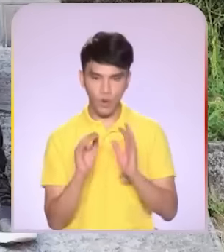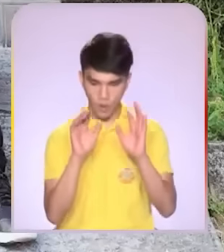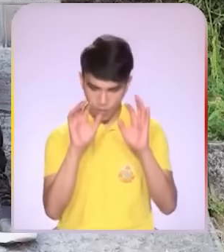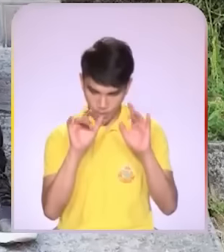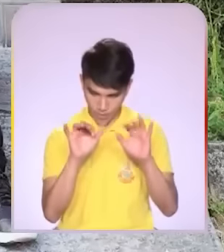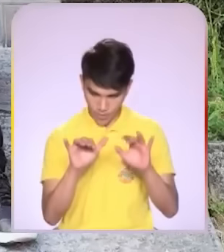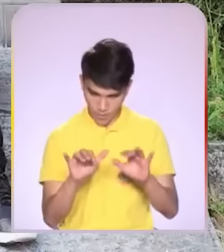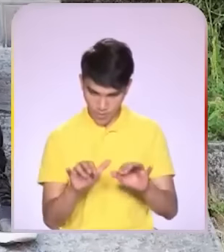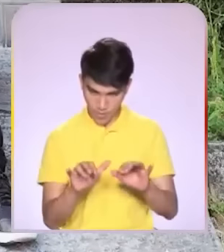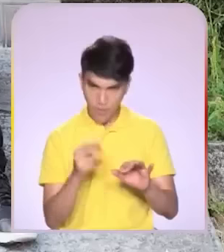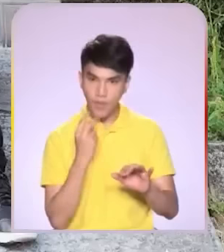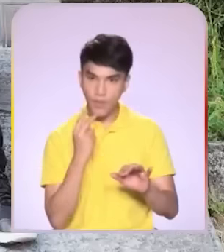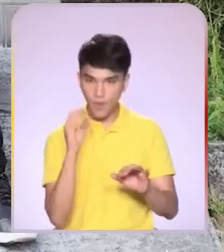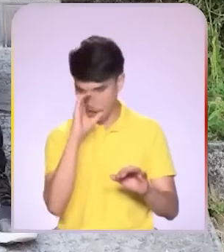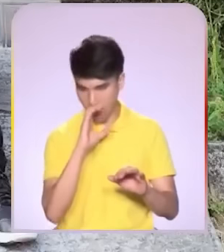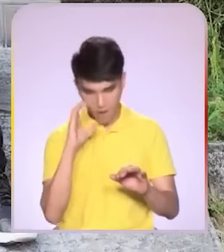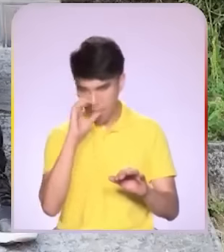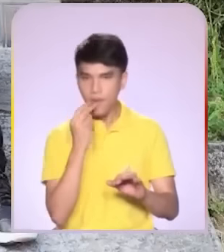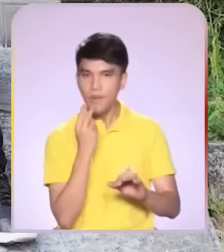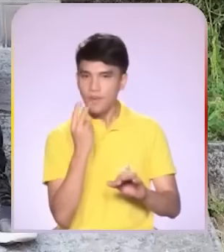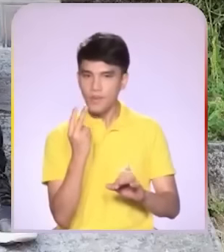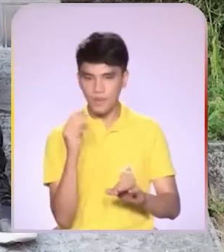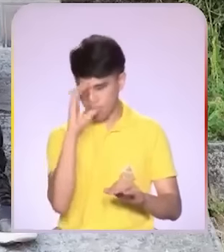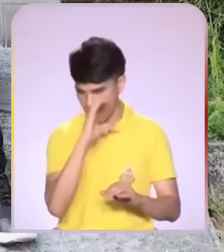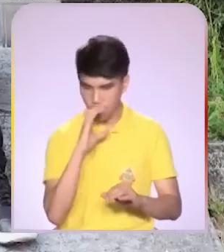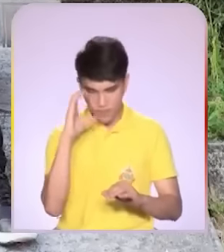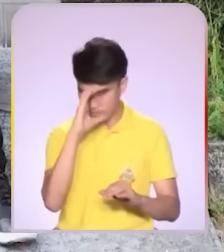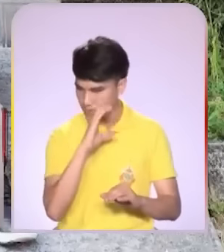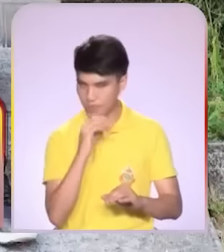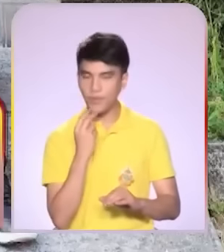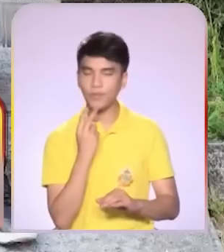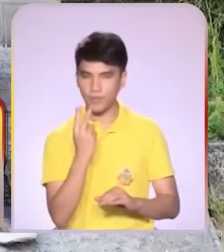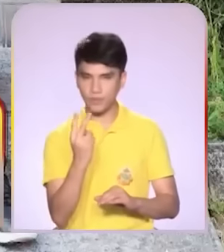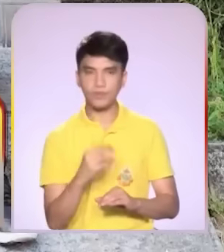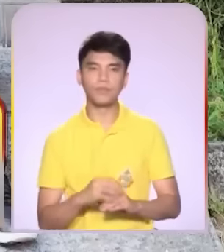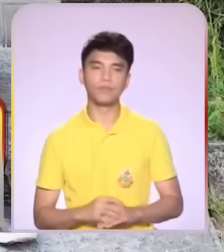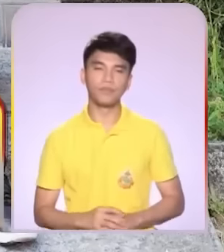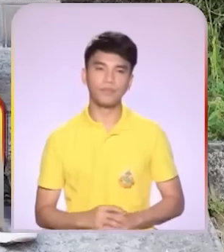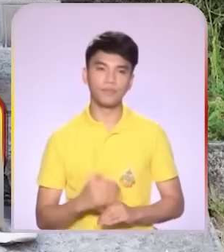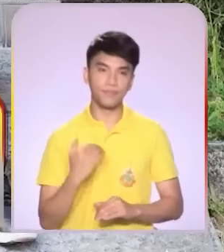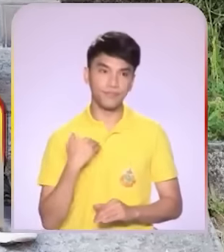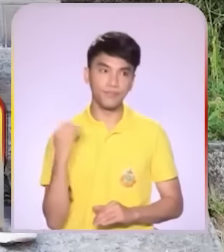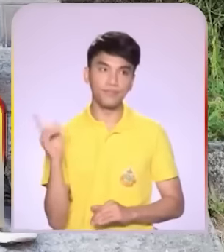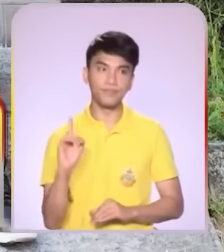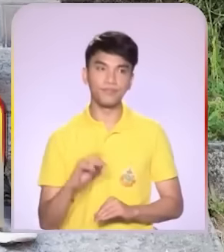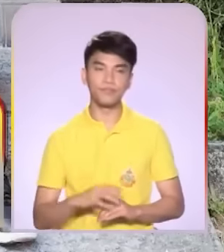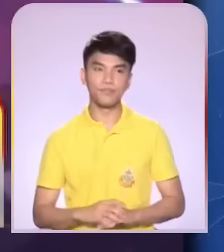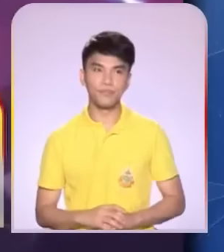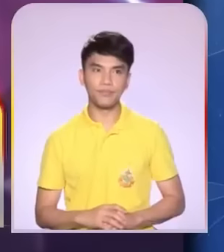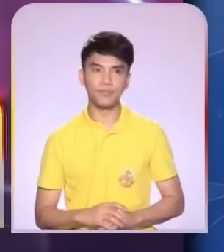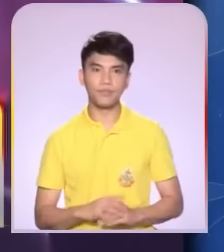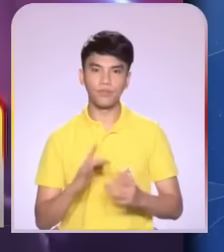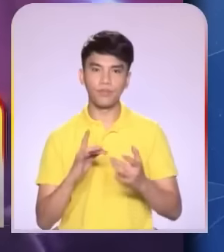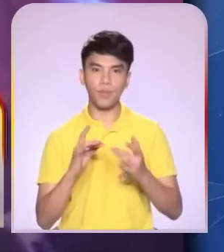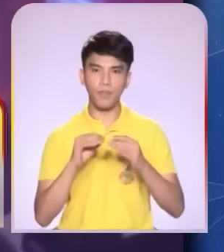นะเขาก็ไปเซิร์ชไปขุดไปหาคลิปกันมาปรากฏว่ามีคลิปอยู่ช่วงหนึ่งนะคะที่ถูกนำม